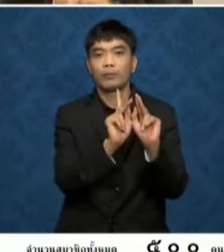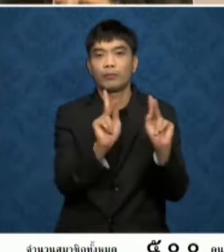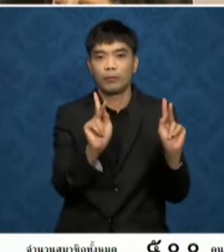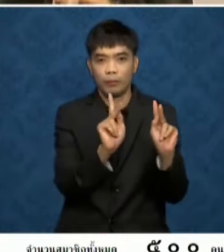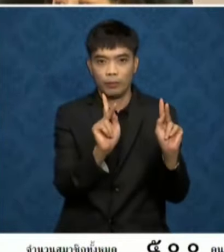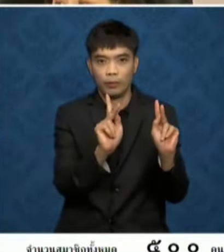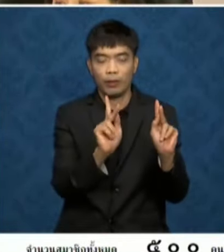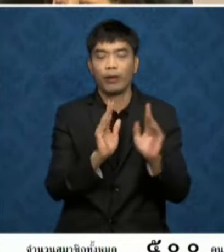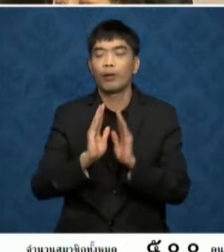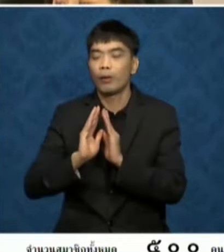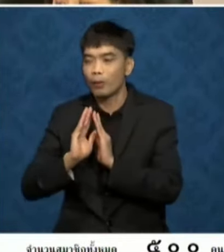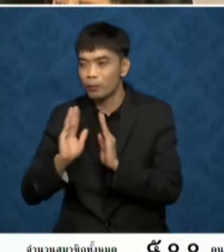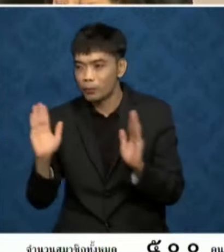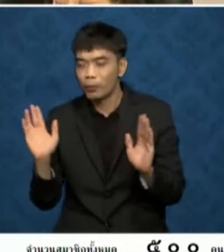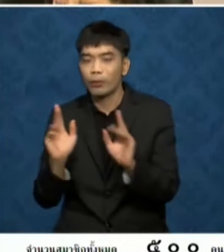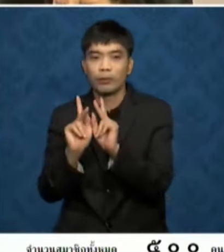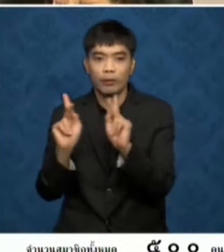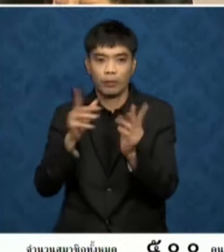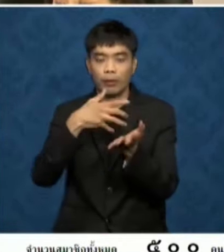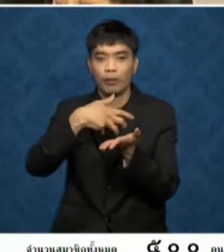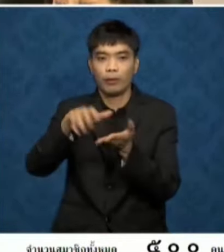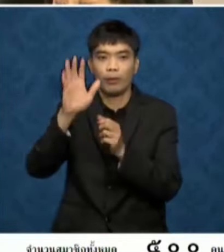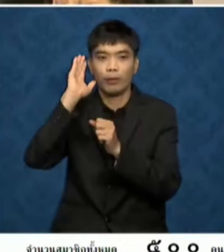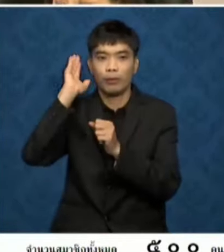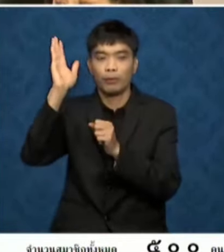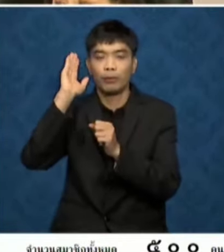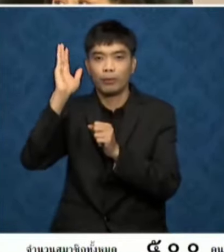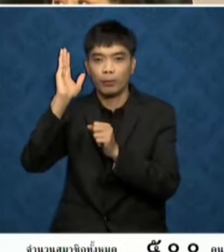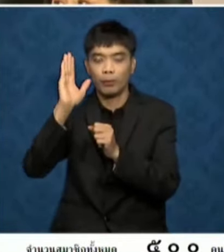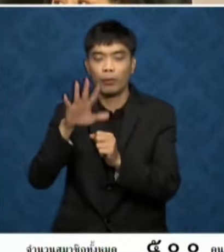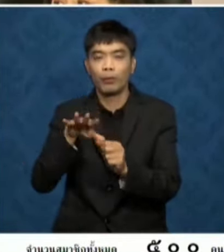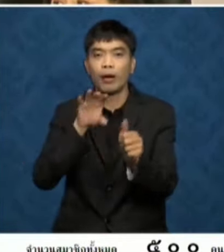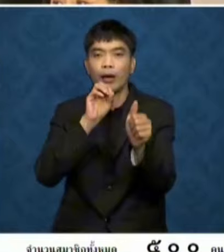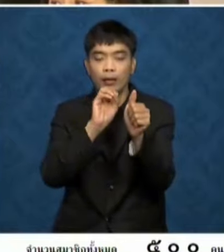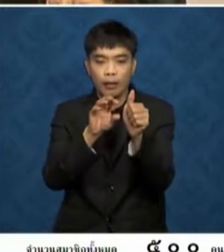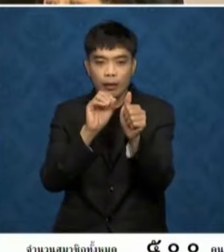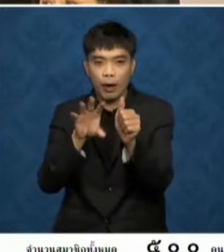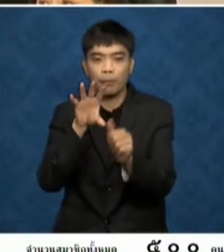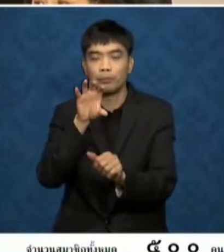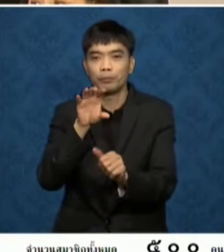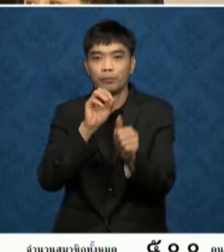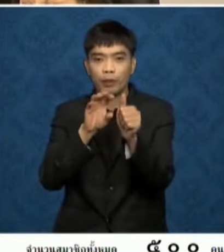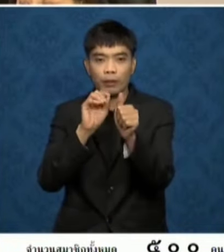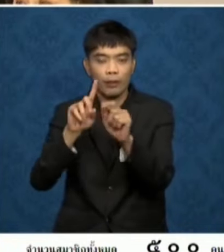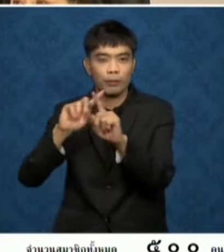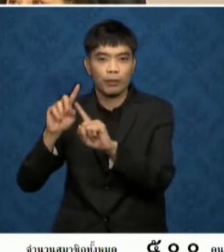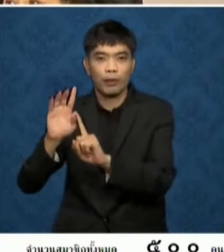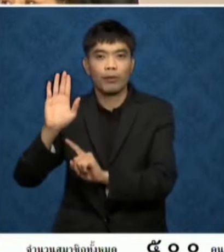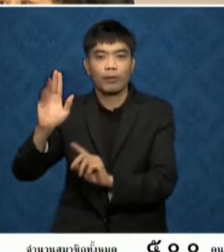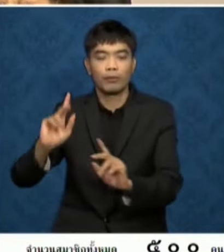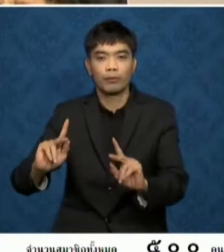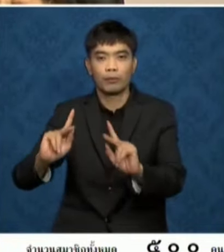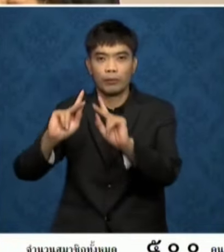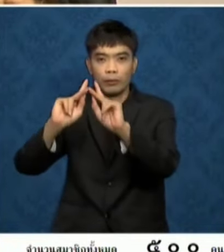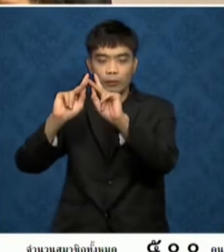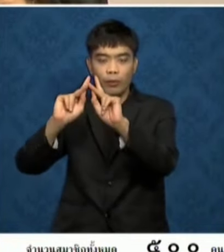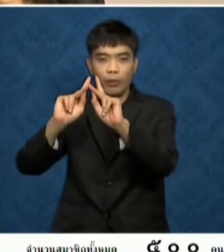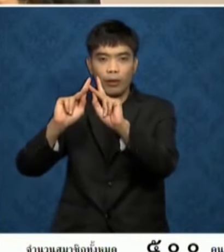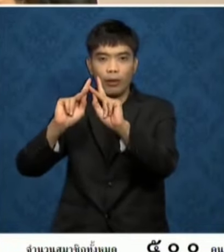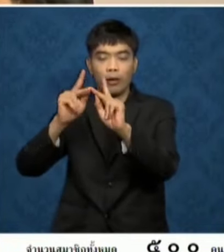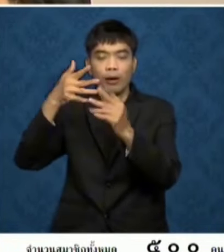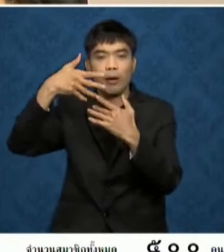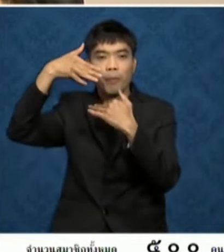านกรรมาธิการที่ได้อภิปรายให้ข้อสังเกตในหลายประเด็นที่เกี่ยวข้องกับกระทรวงพาณิชย์นะคะซึ่ง